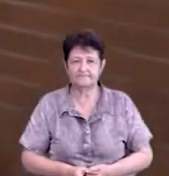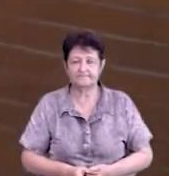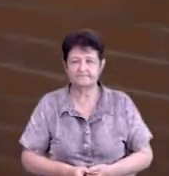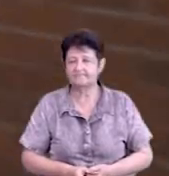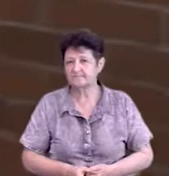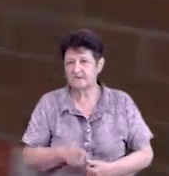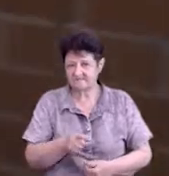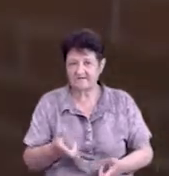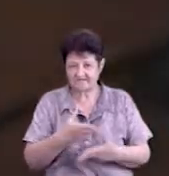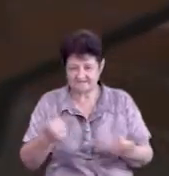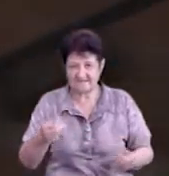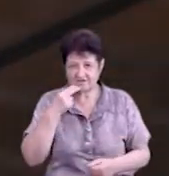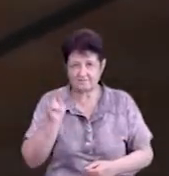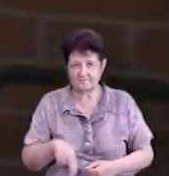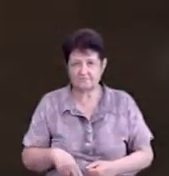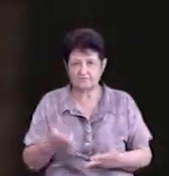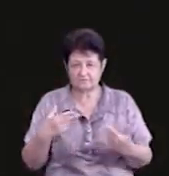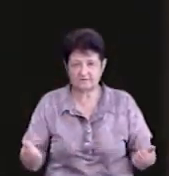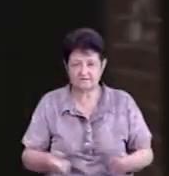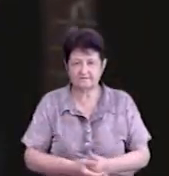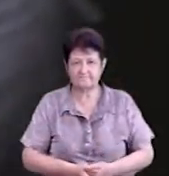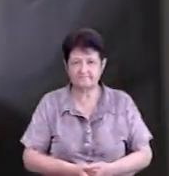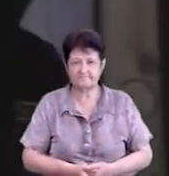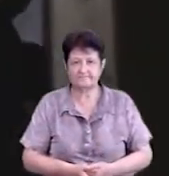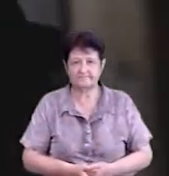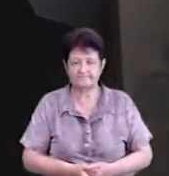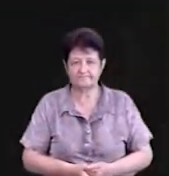Ви визнаєте свою провину? Так.